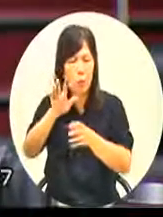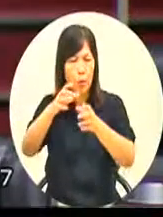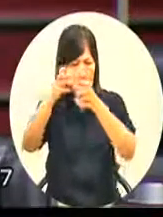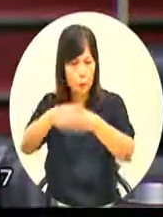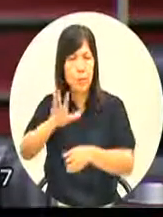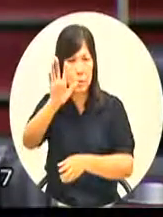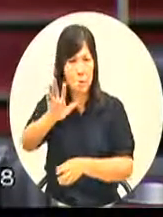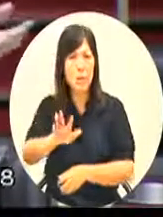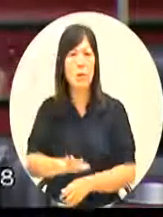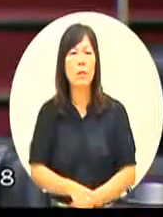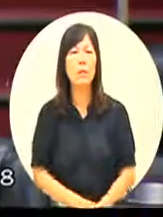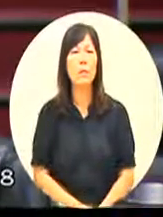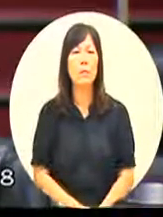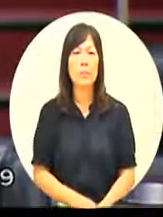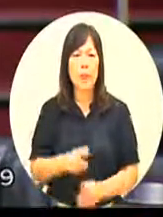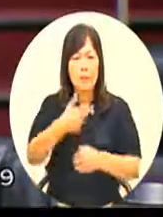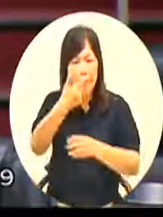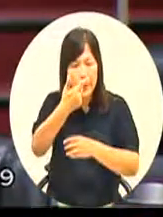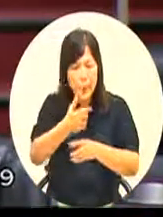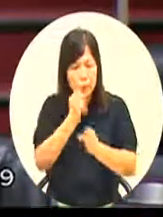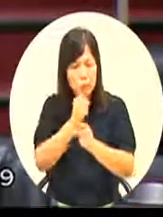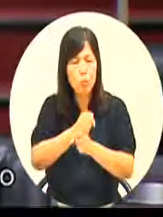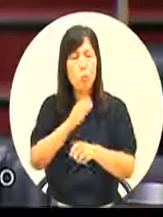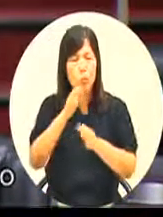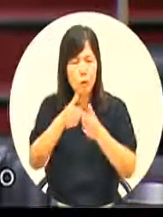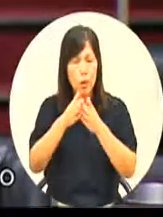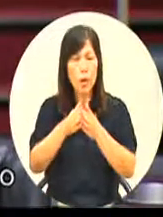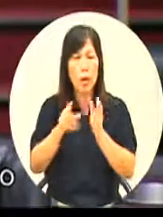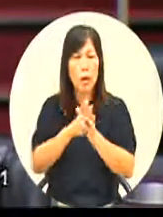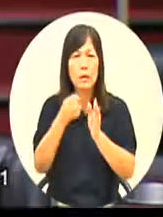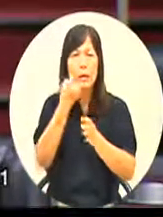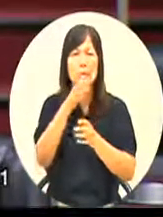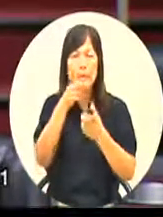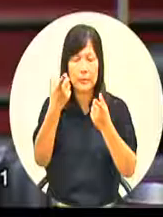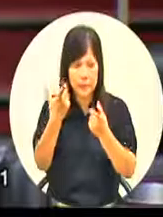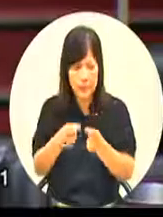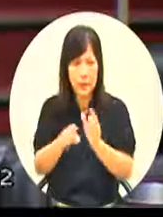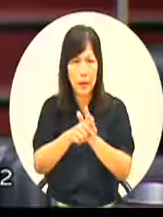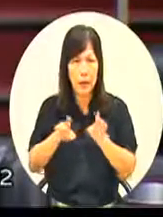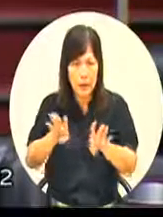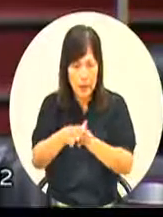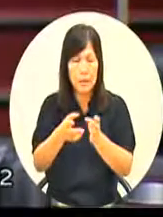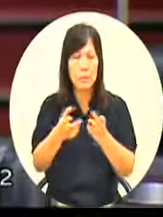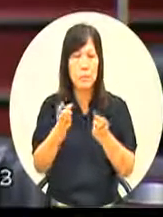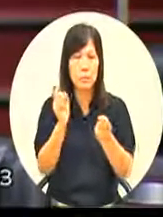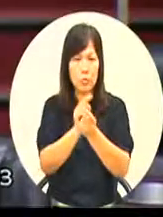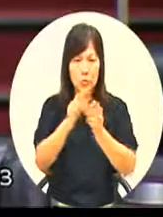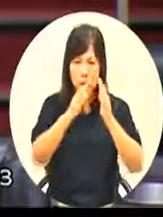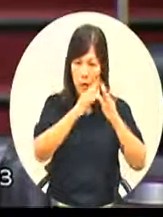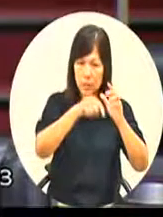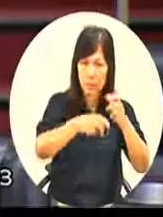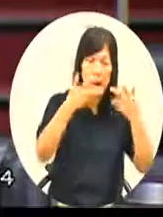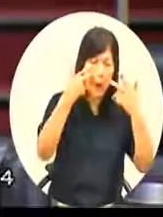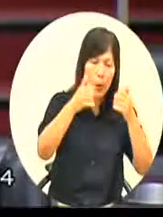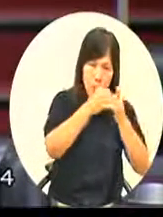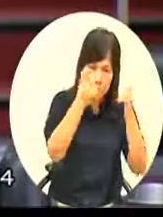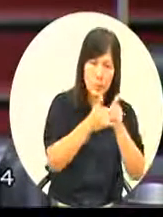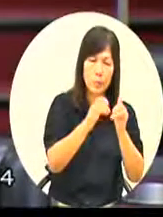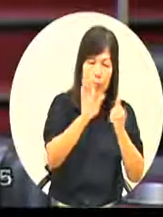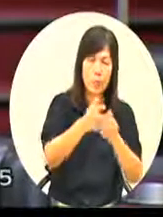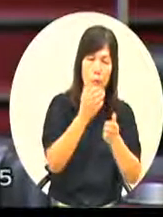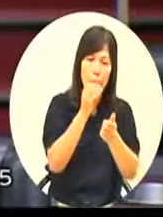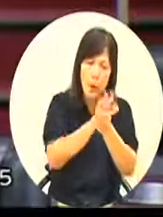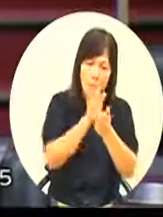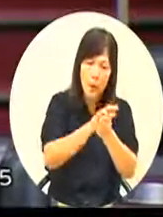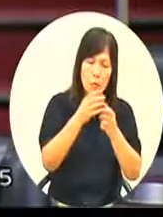线那这个要一步一步来，那但我也希望说在同时也进行在都会区的原住民也能够受到这样有